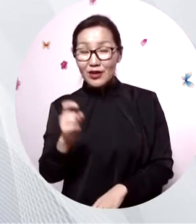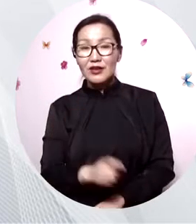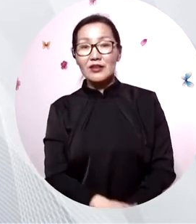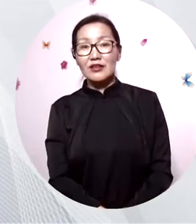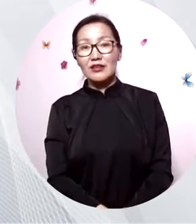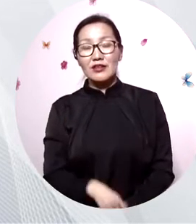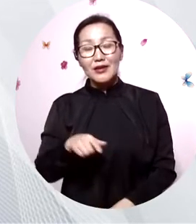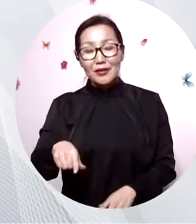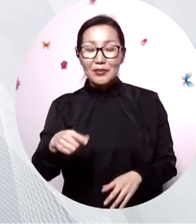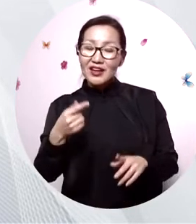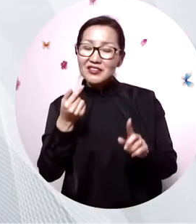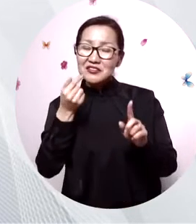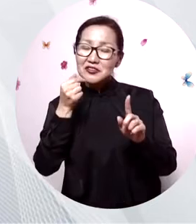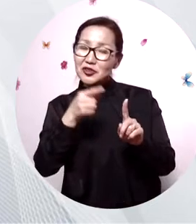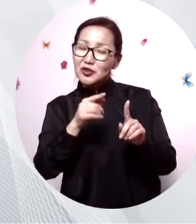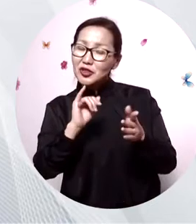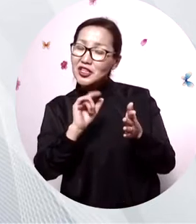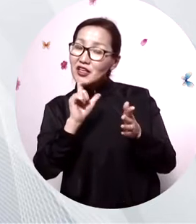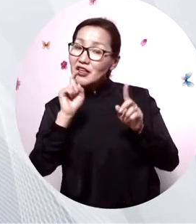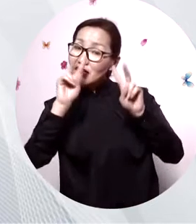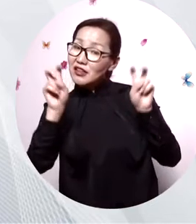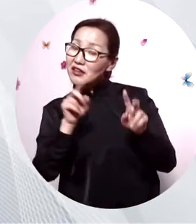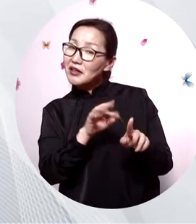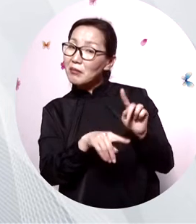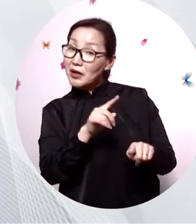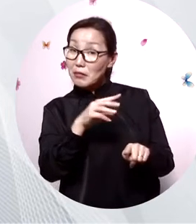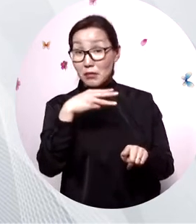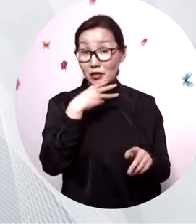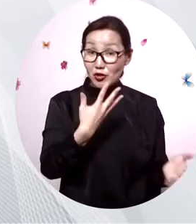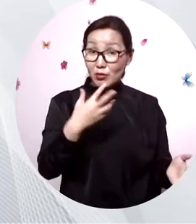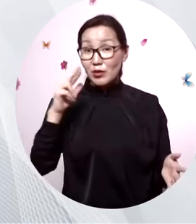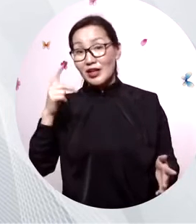их нь ямар чиглэлийн их байгаа бол та нар юу гэж бодож байна?